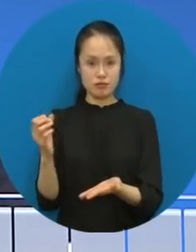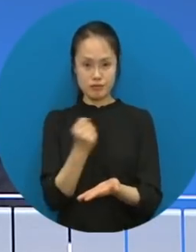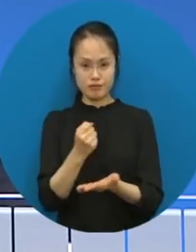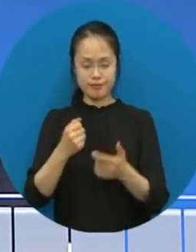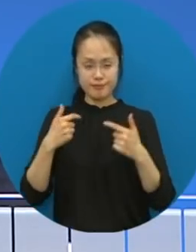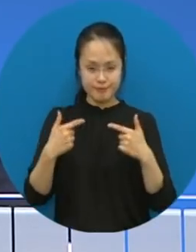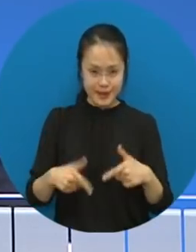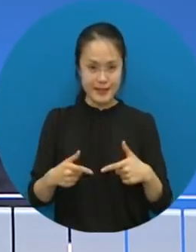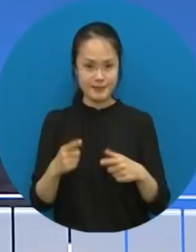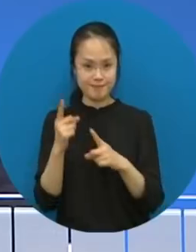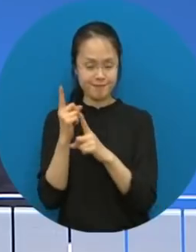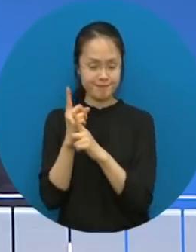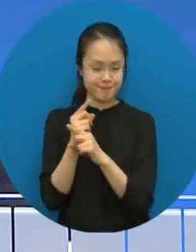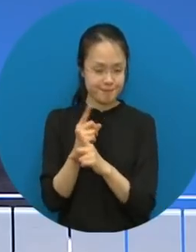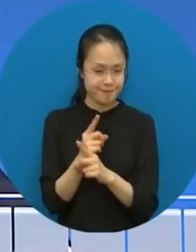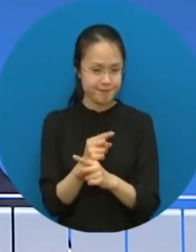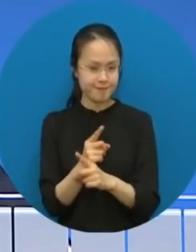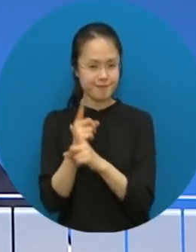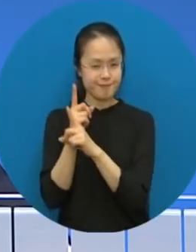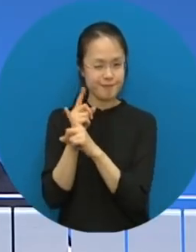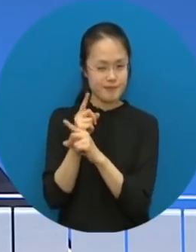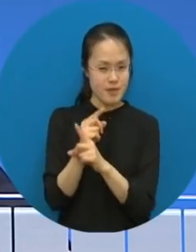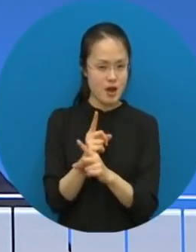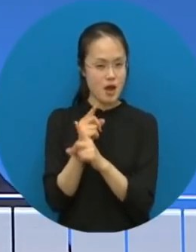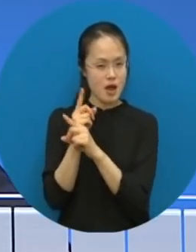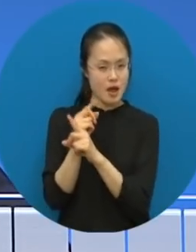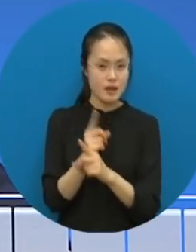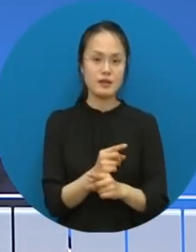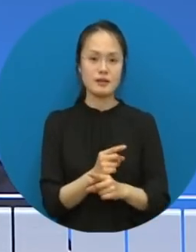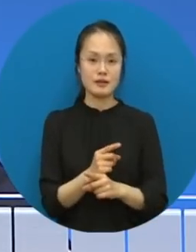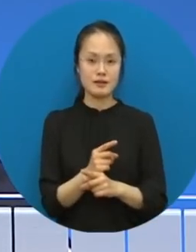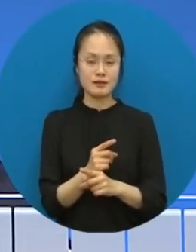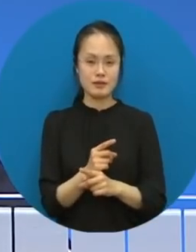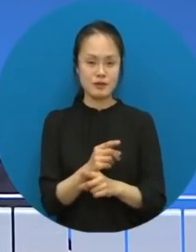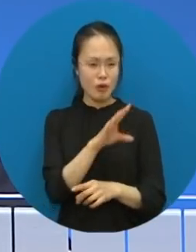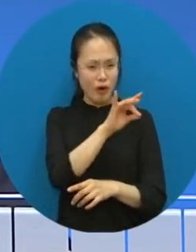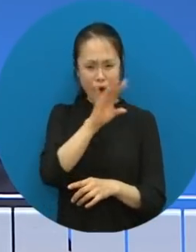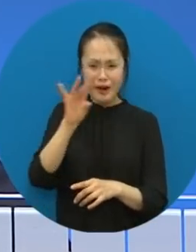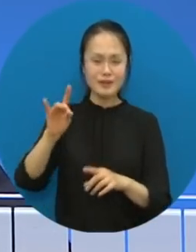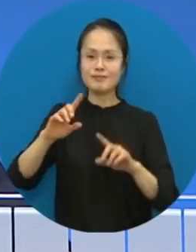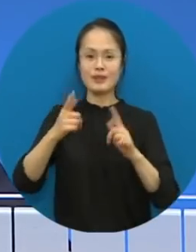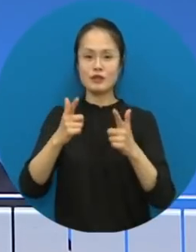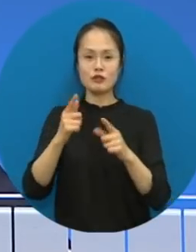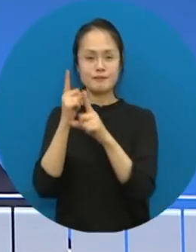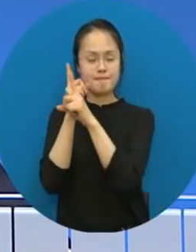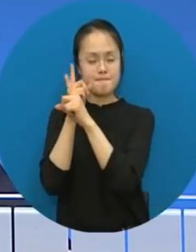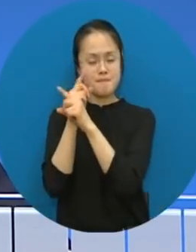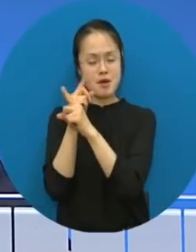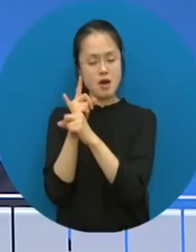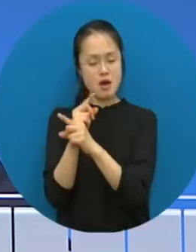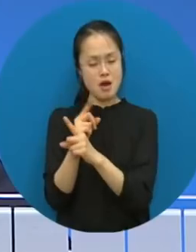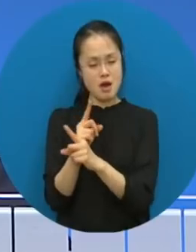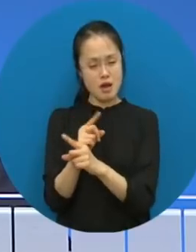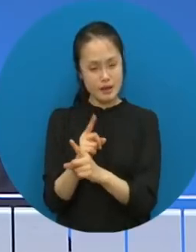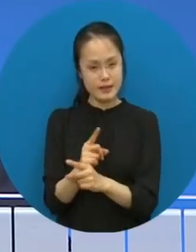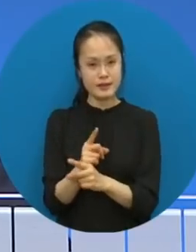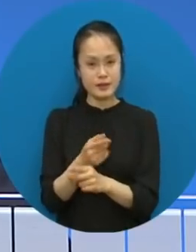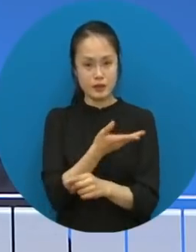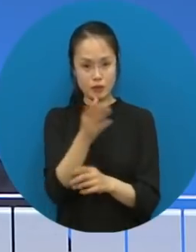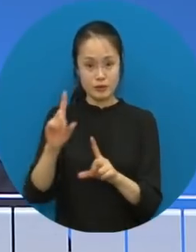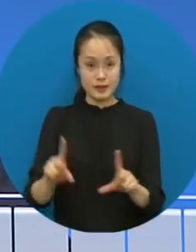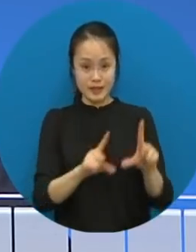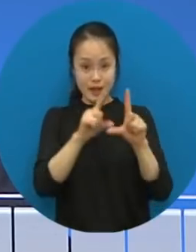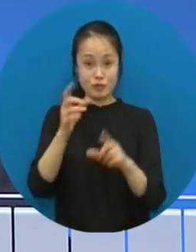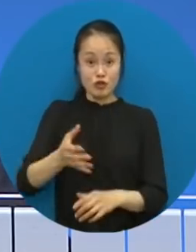날마다, 인생에 한 번이 아닙니다, 날마다 날마다 여러분의 삶의 최고라 생각하는